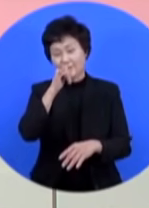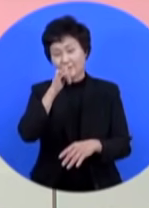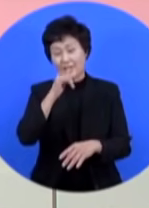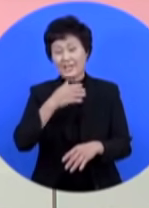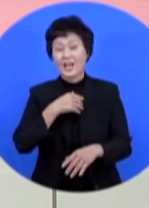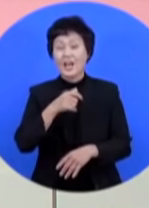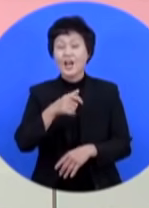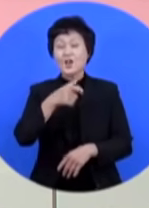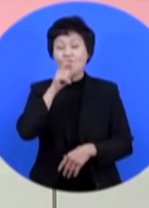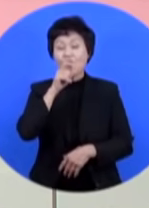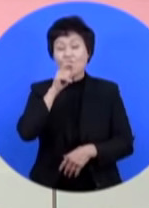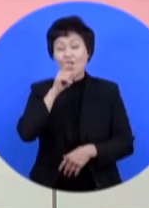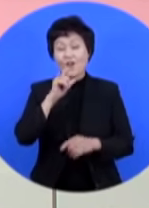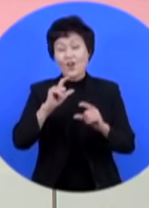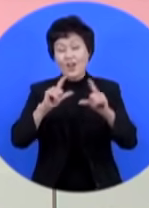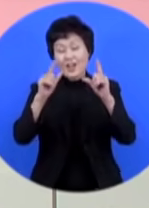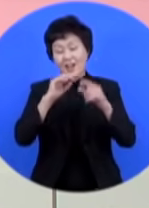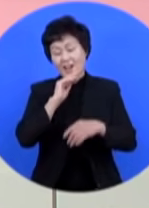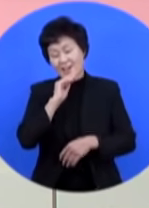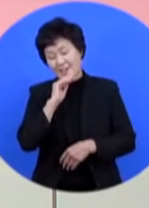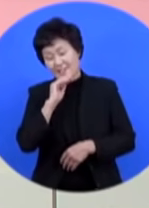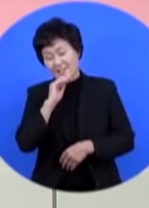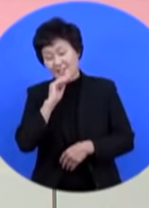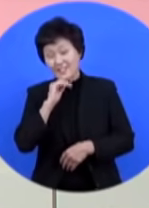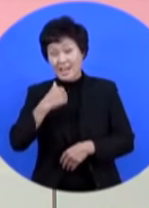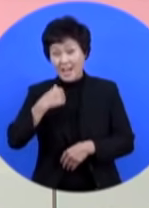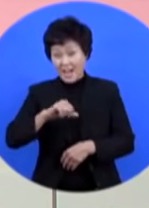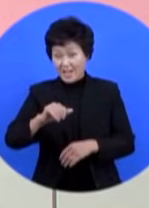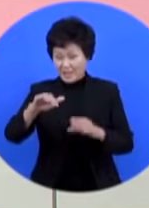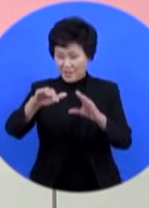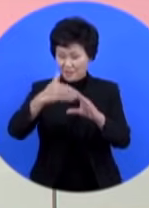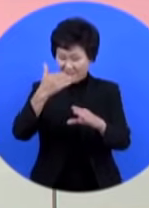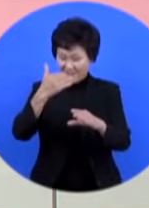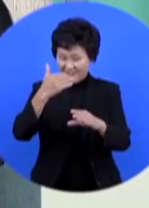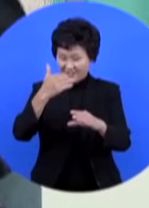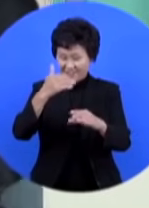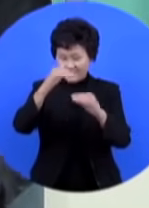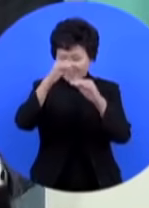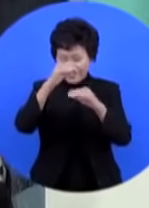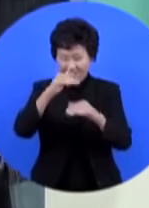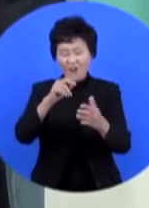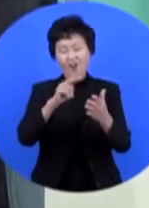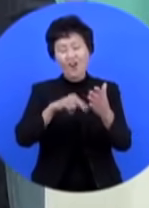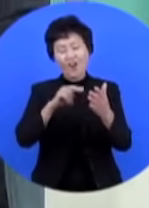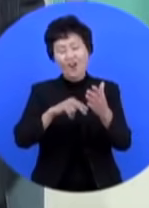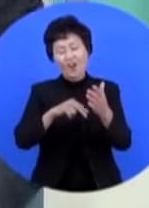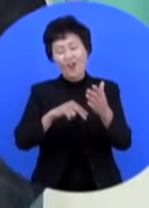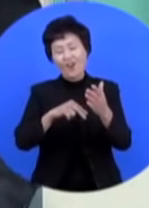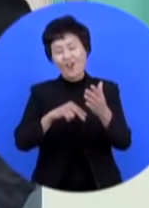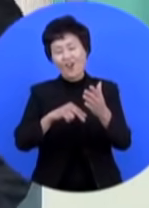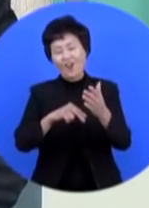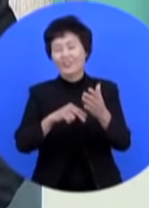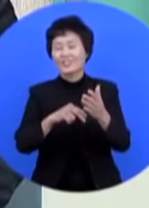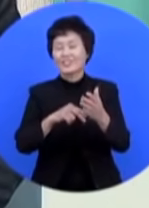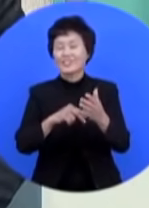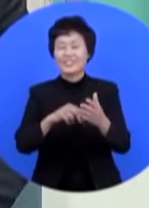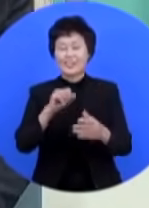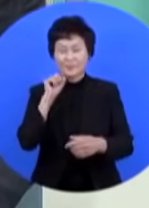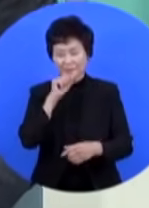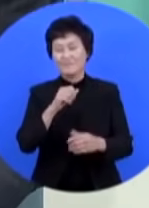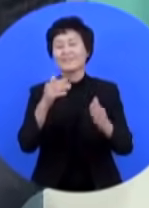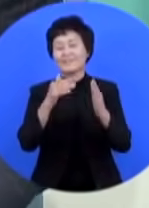읽는 것이 저에게는 큰 기쁨이었습니다. 네. 목사님, 목사님하고 사모님은 이제 저 경상남도 사천에서 목회하시느라고 거기에